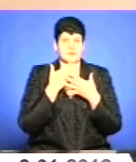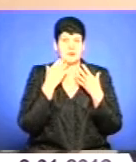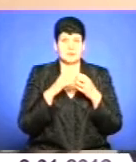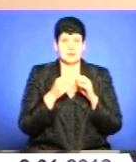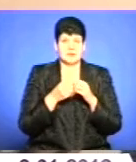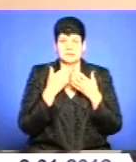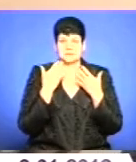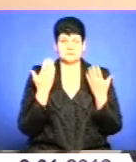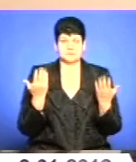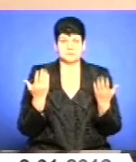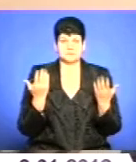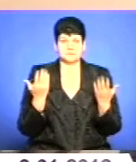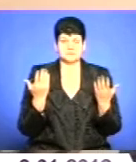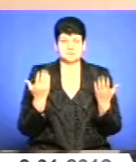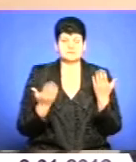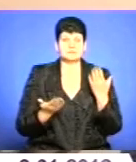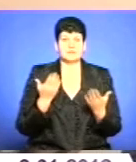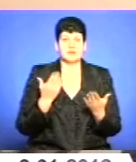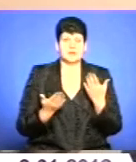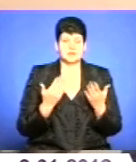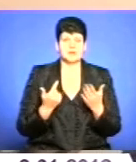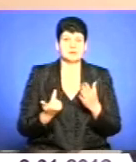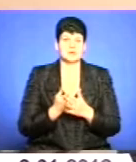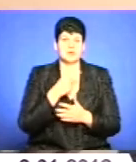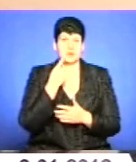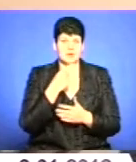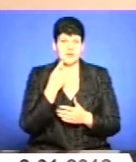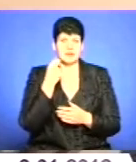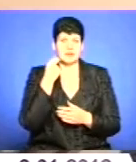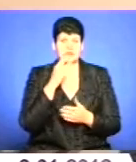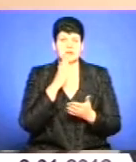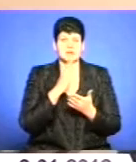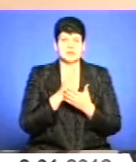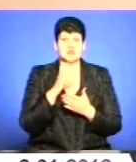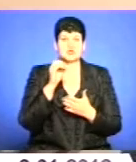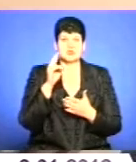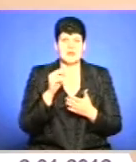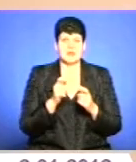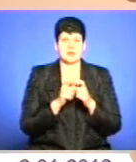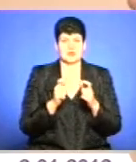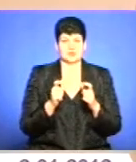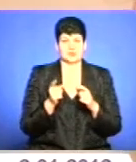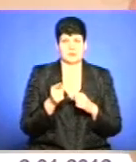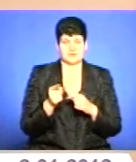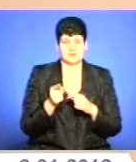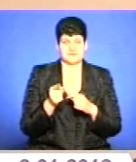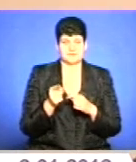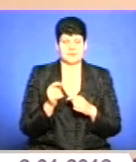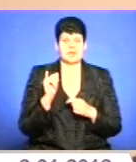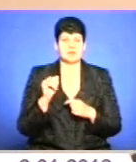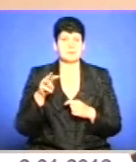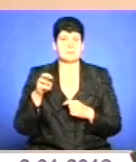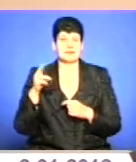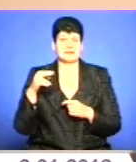проблем жодних немає в них. Але, знову ж таки, застерігаю, краще мати соціальну картку тернополянина. Ігор Мединський зазначив,